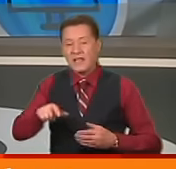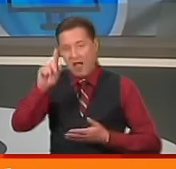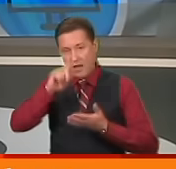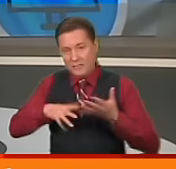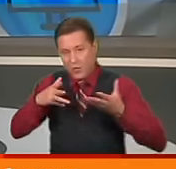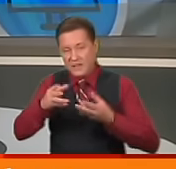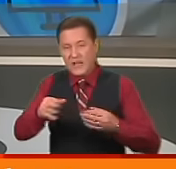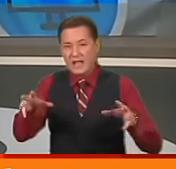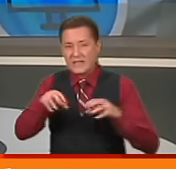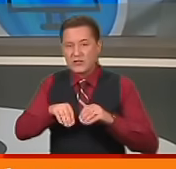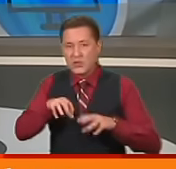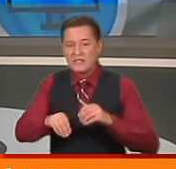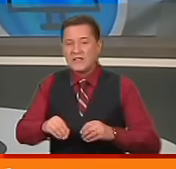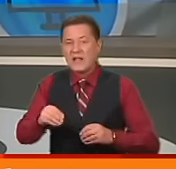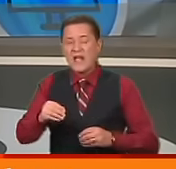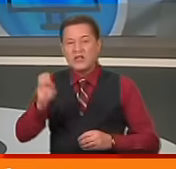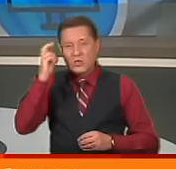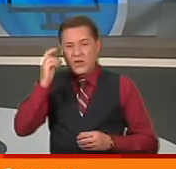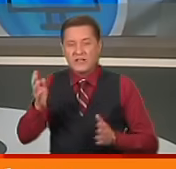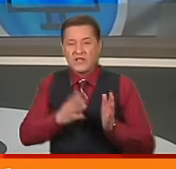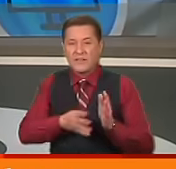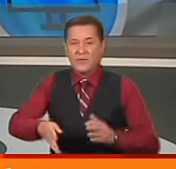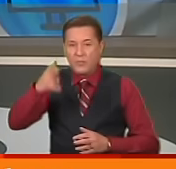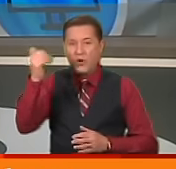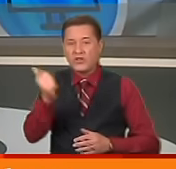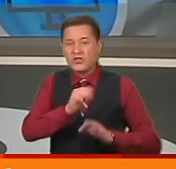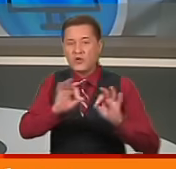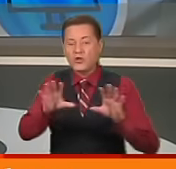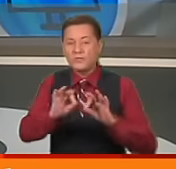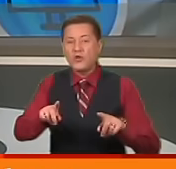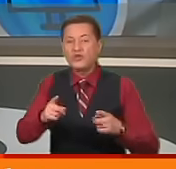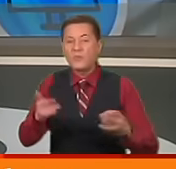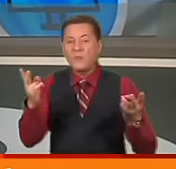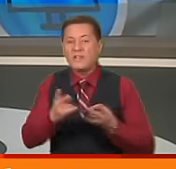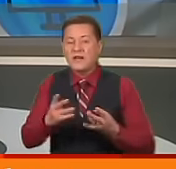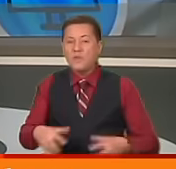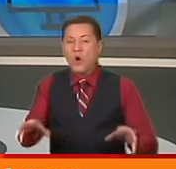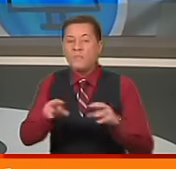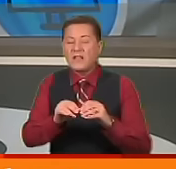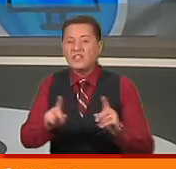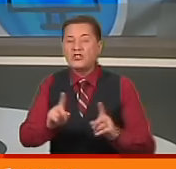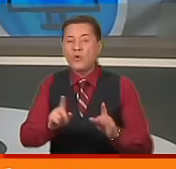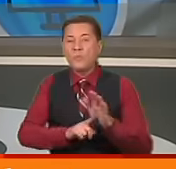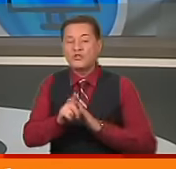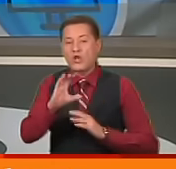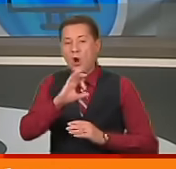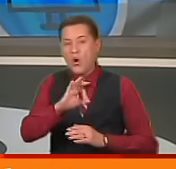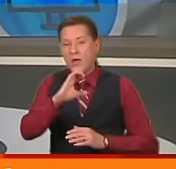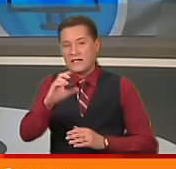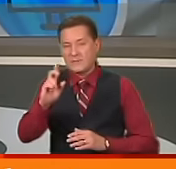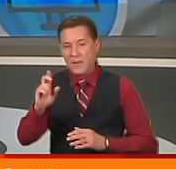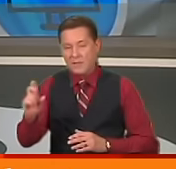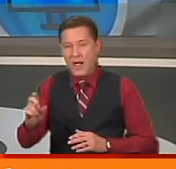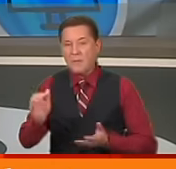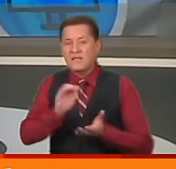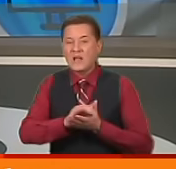сусідів столичної дев'ятиповерхівки. Цілий тиждень ми розповідали вам, чому потрібно об'єднуватися і з чого починається ОСББ. Ми познайомили вас